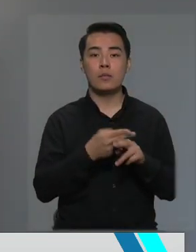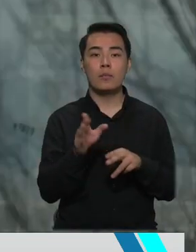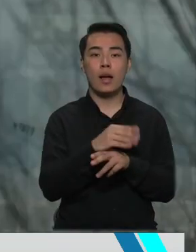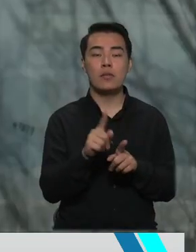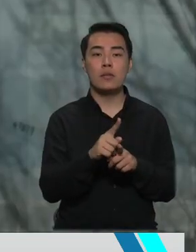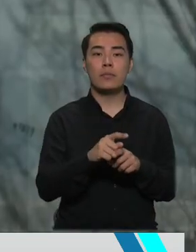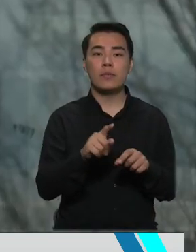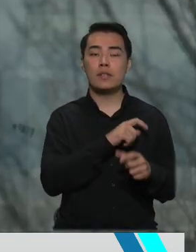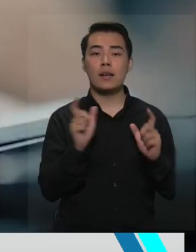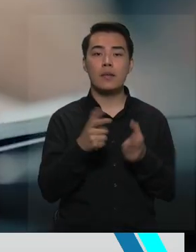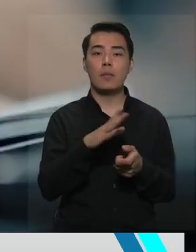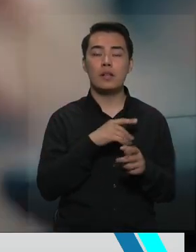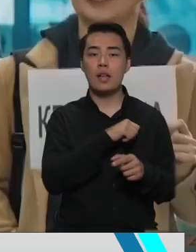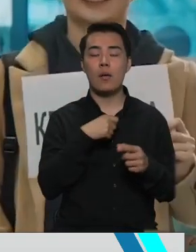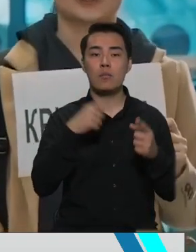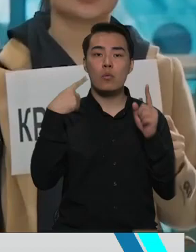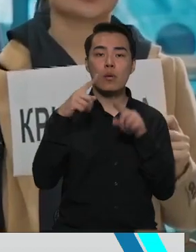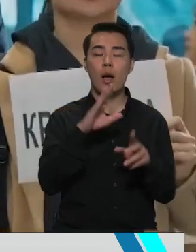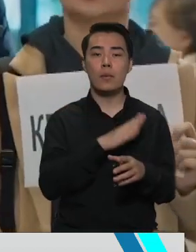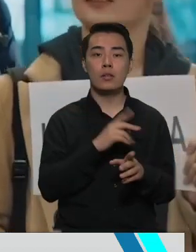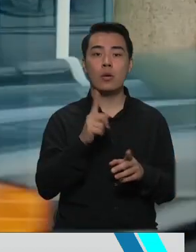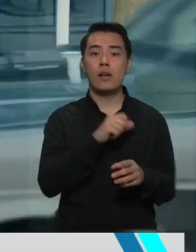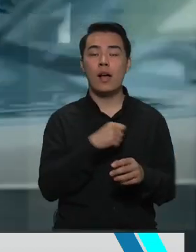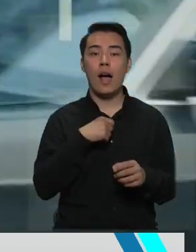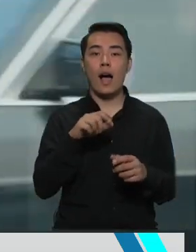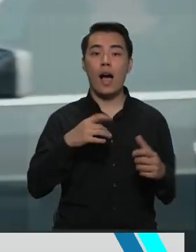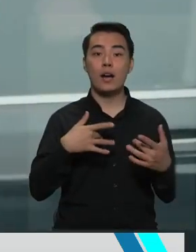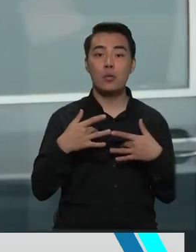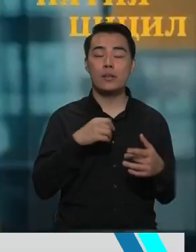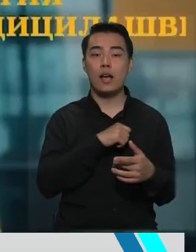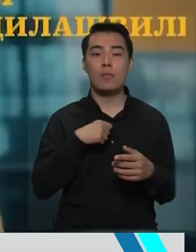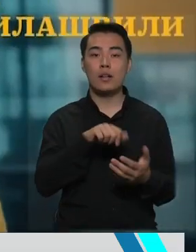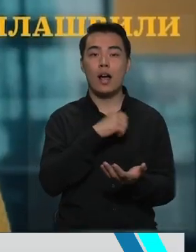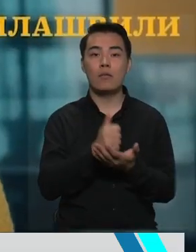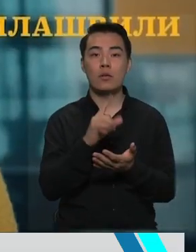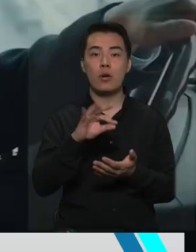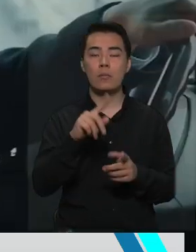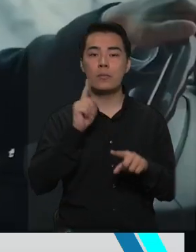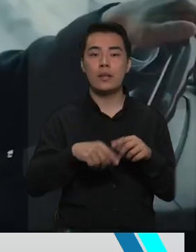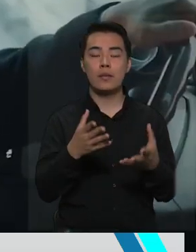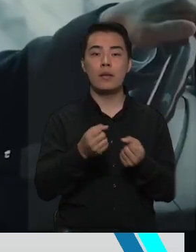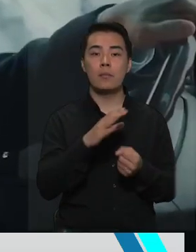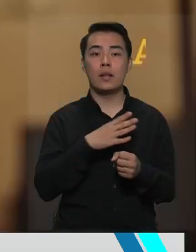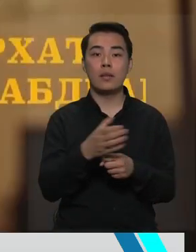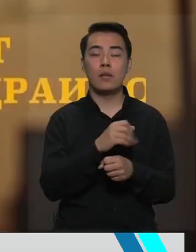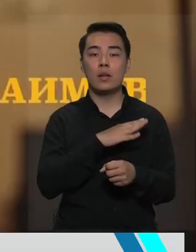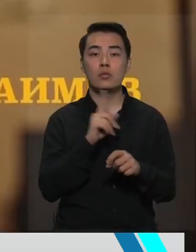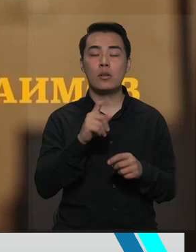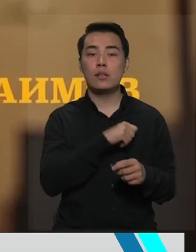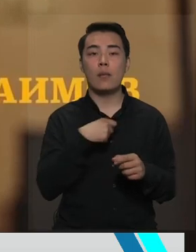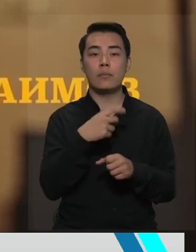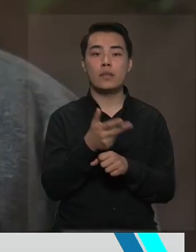пандемии приходилось во многом импровизировать на ходу А вот актеров на главные роли отобрали практически сразу к сожалению для мэтров